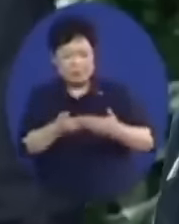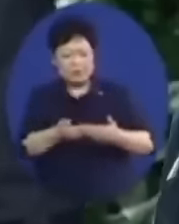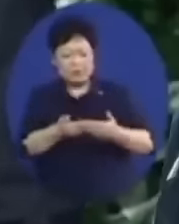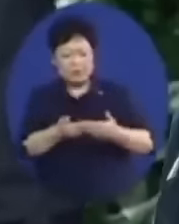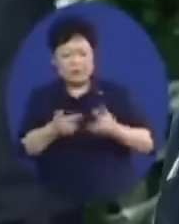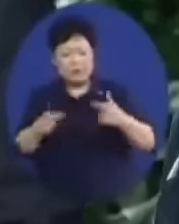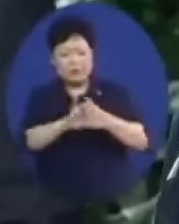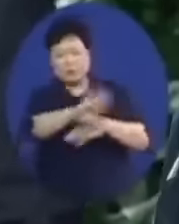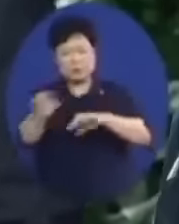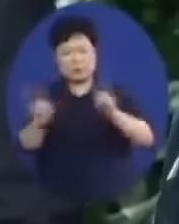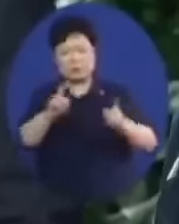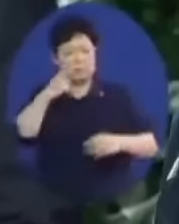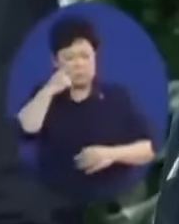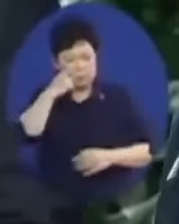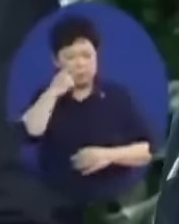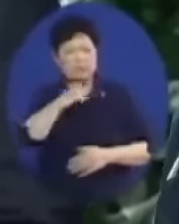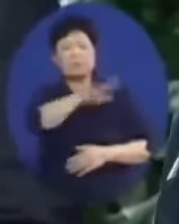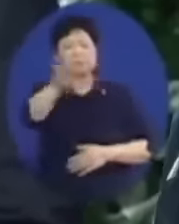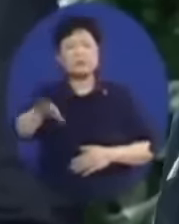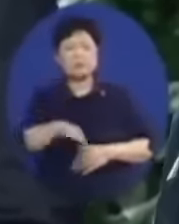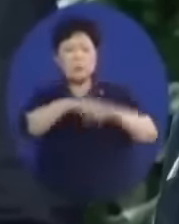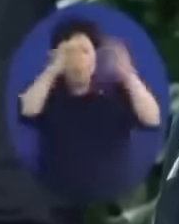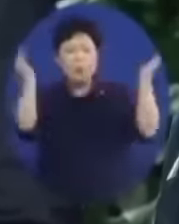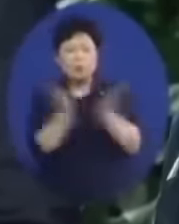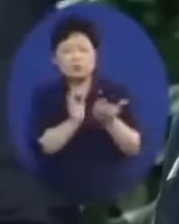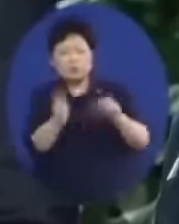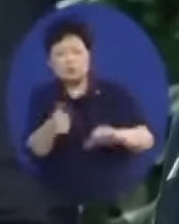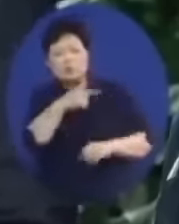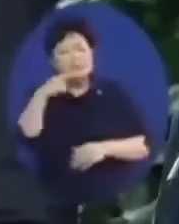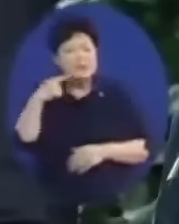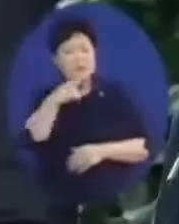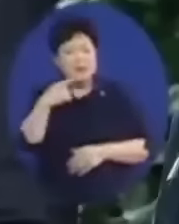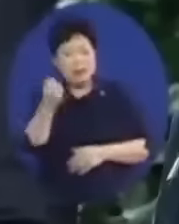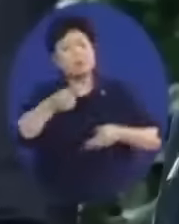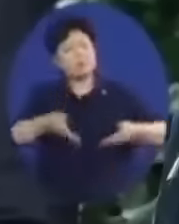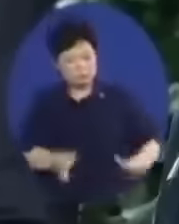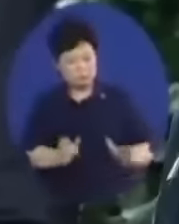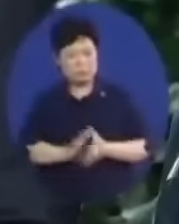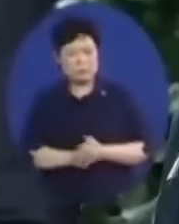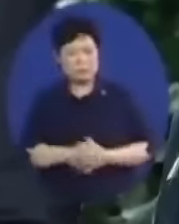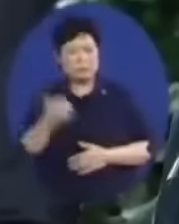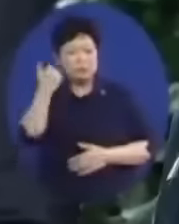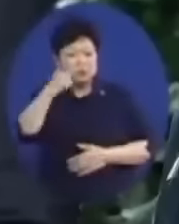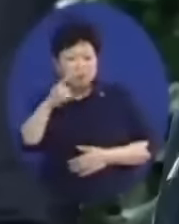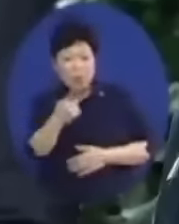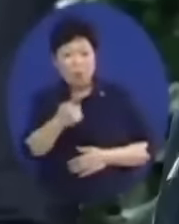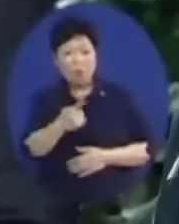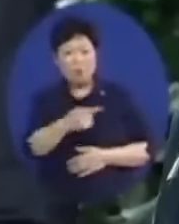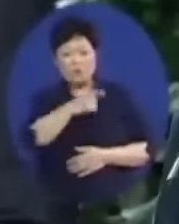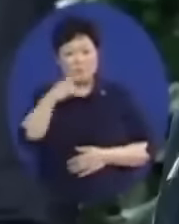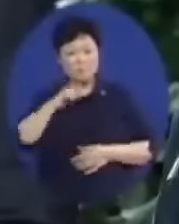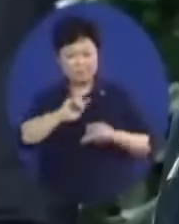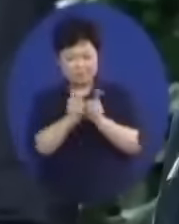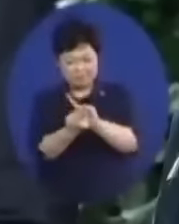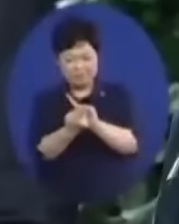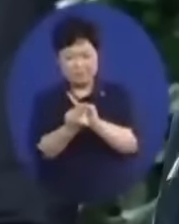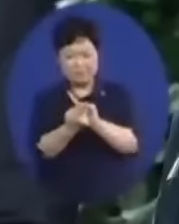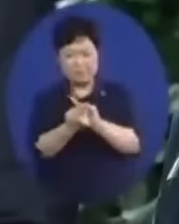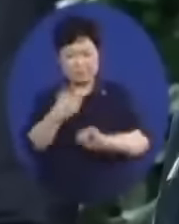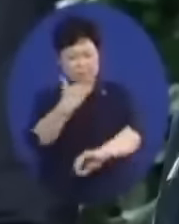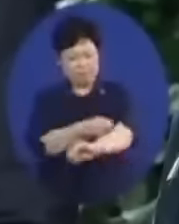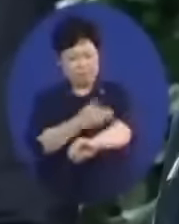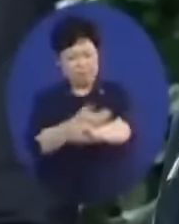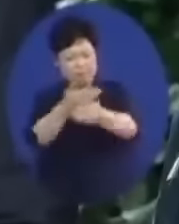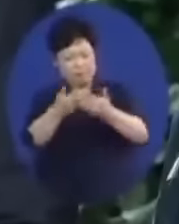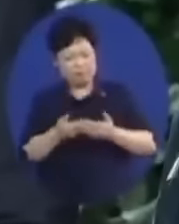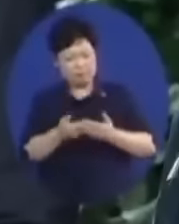살아날 수 없습니다. 우리는 전부 죽을 피를 가지고 있는 것입니다. 아무도 이 피를 대신 수혈해